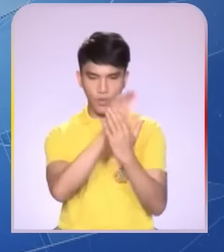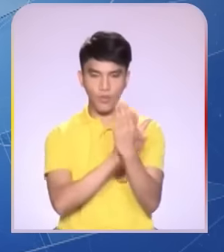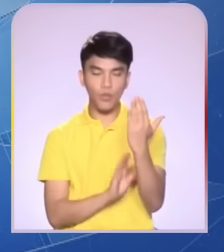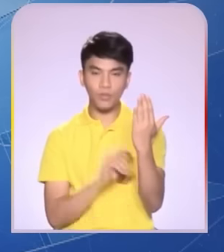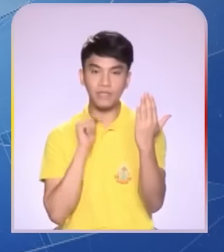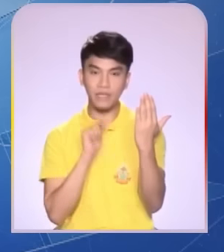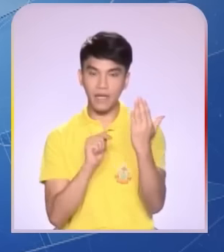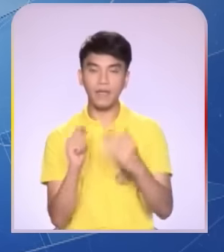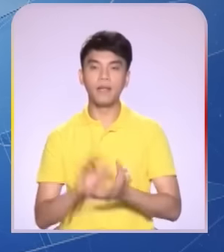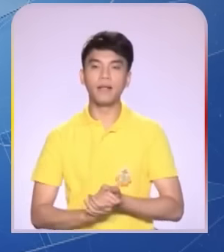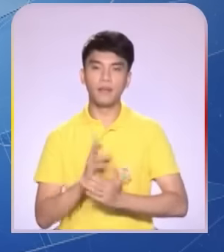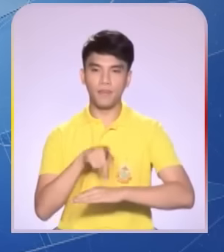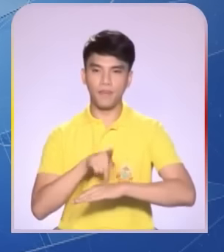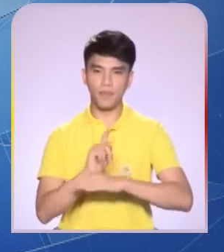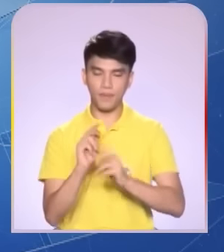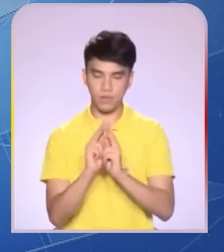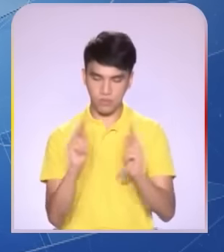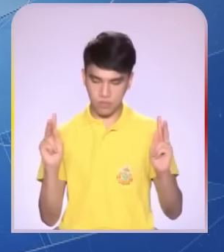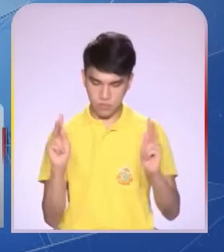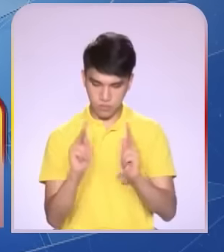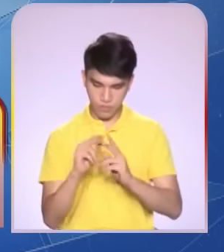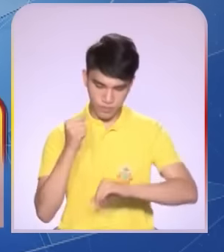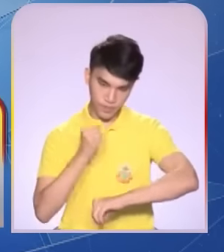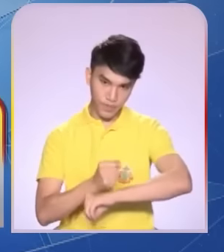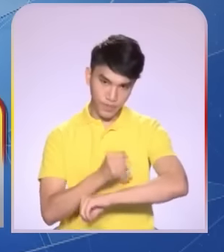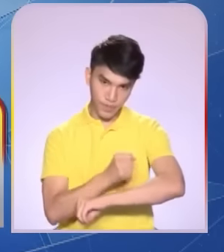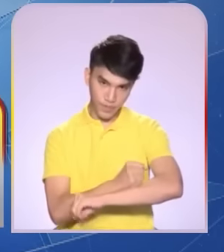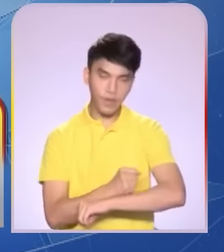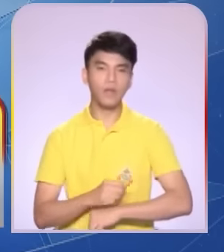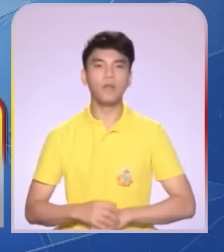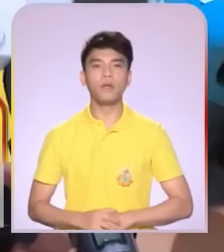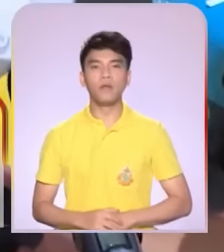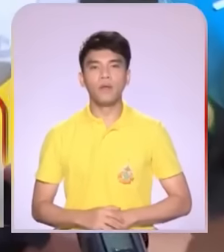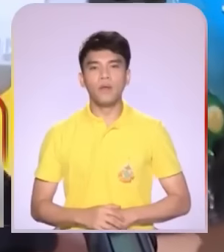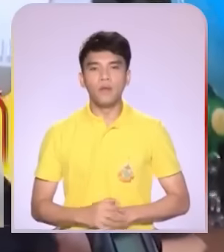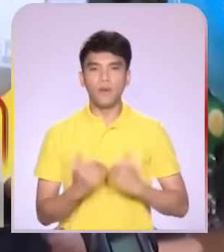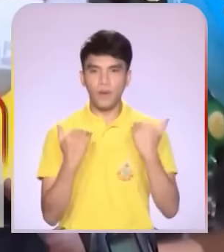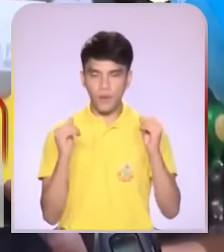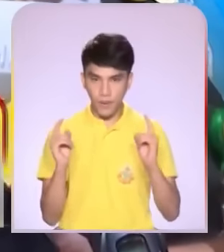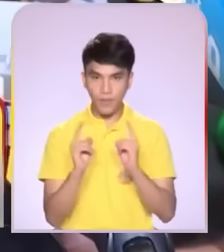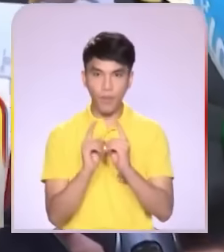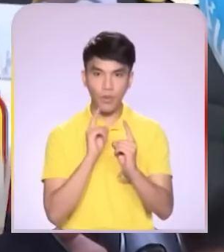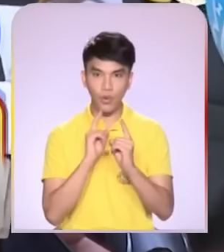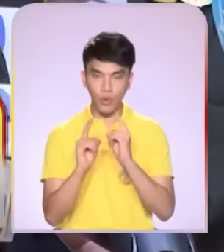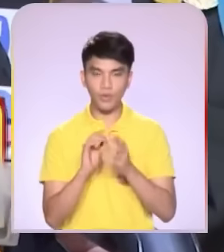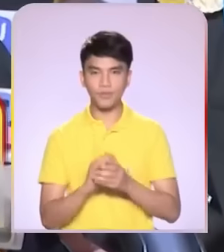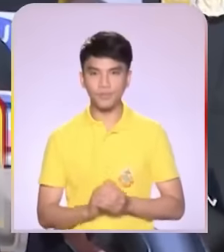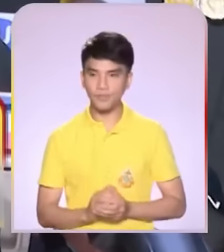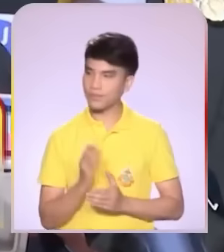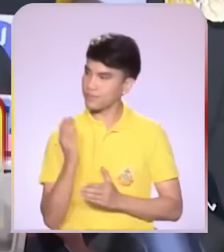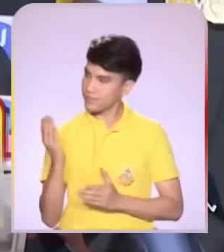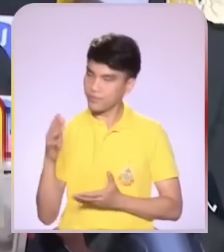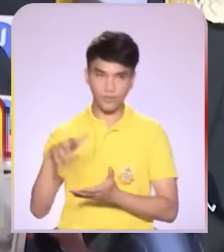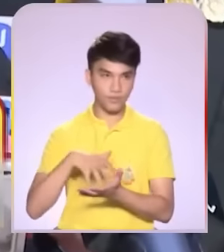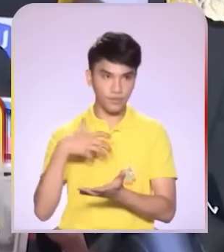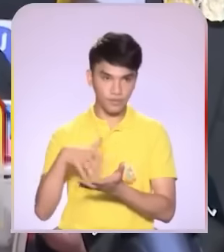งเป็นประธานคณะกรรมการการแรงงานระบุว่าได้พูดคุยอันนี้ดิฉันเอาข้อมูลจากการที่ท่าน